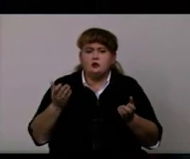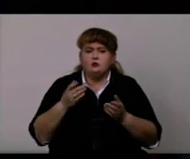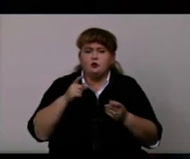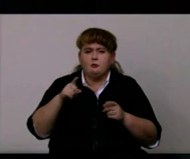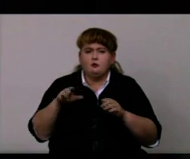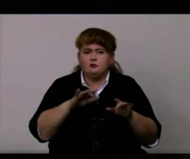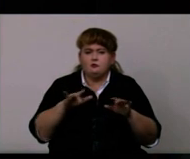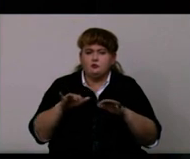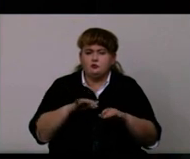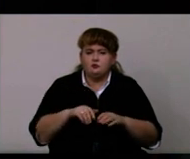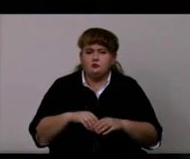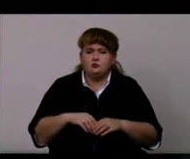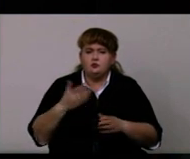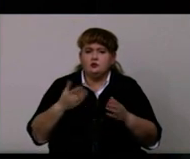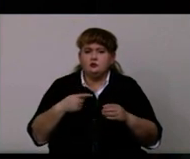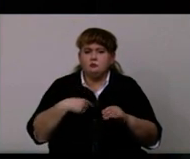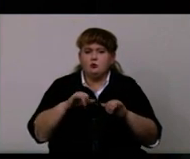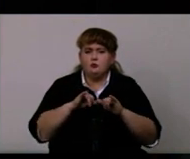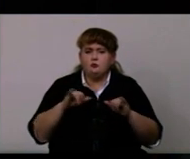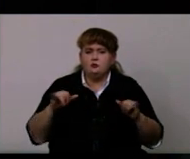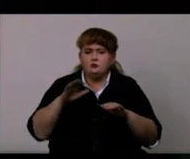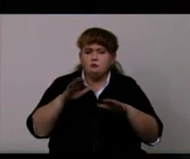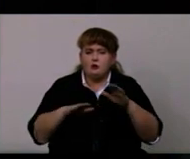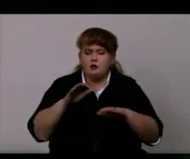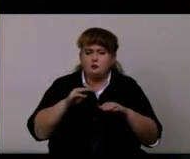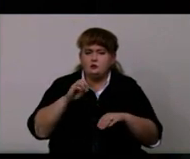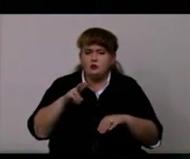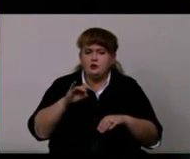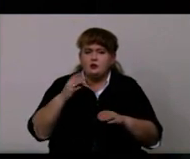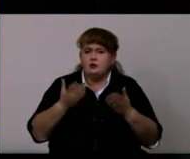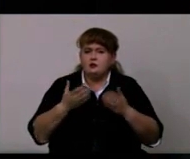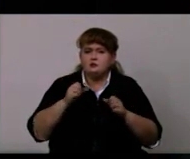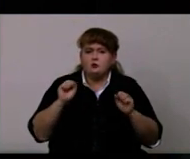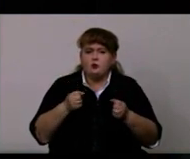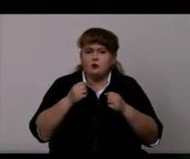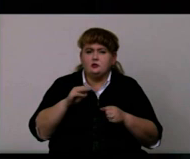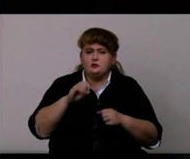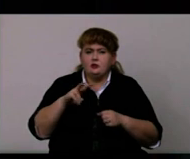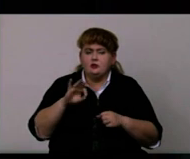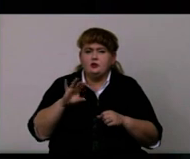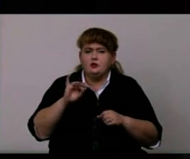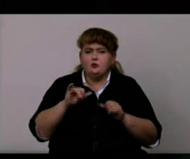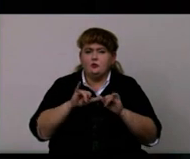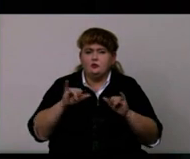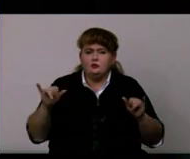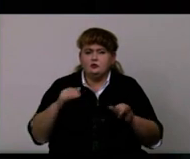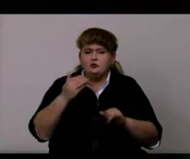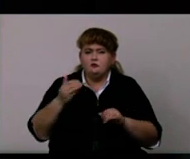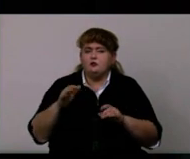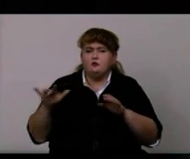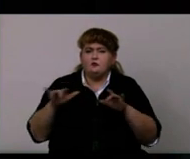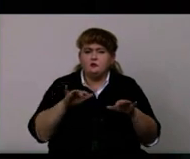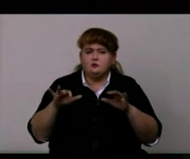движется. Если же мы увеличим массу тела или скорость тела, то также увеличится его кинетическая